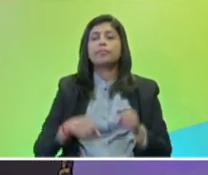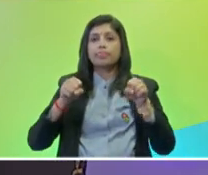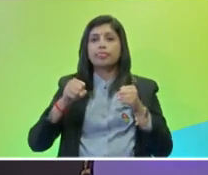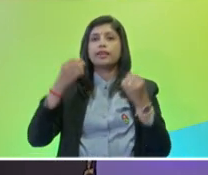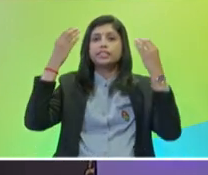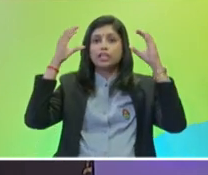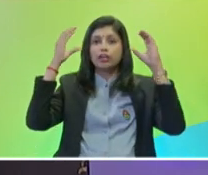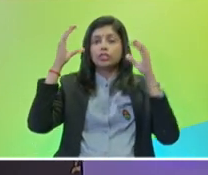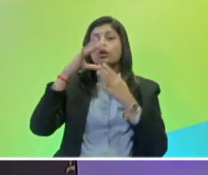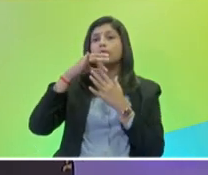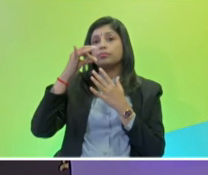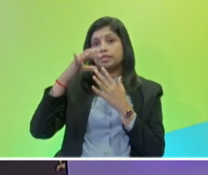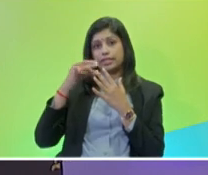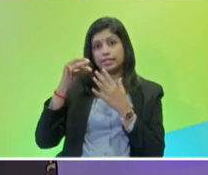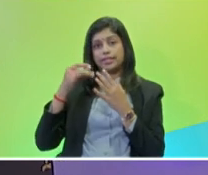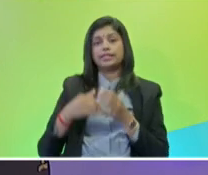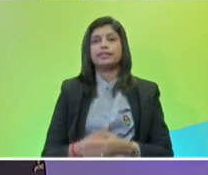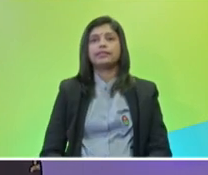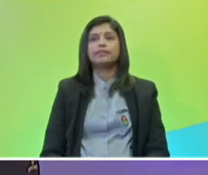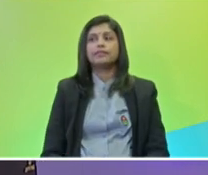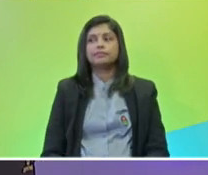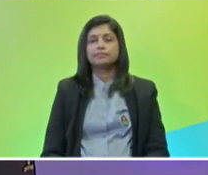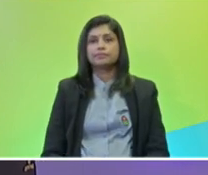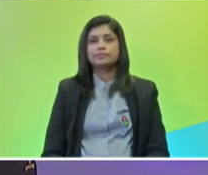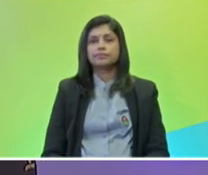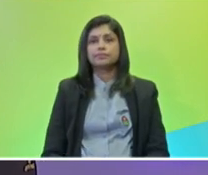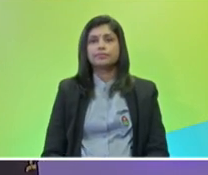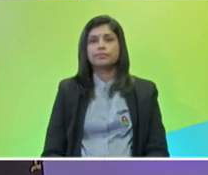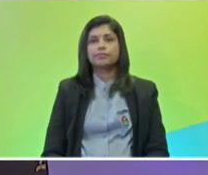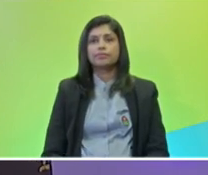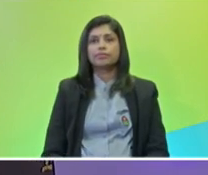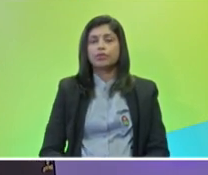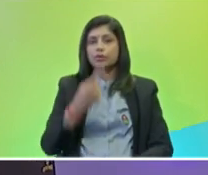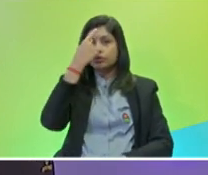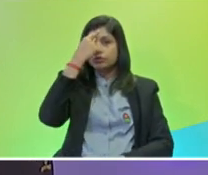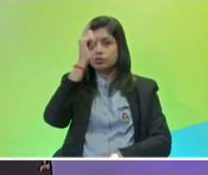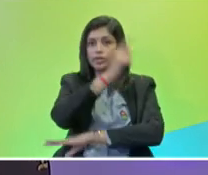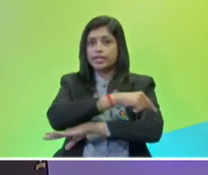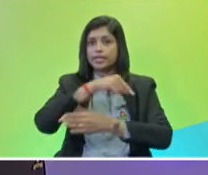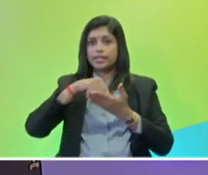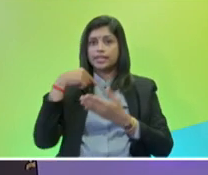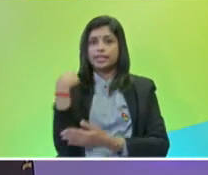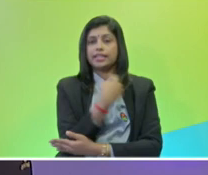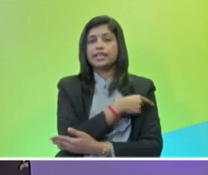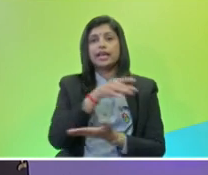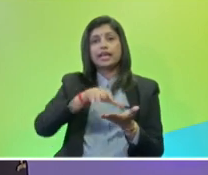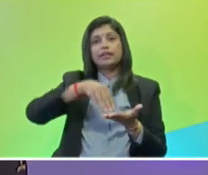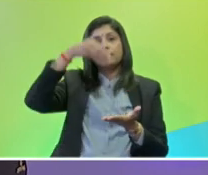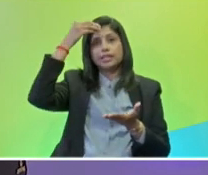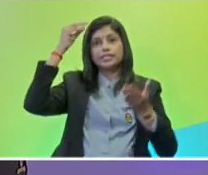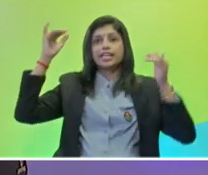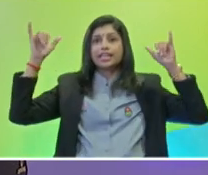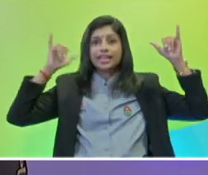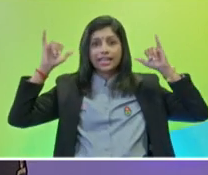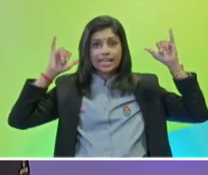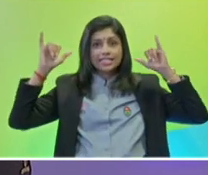kesenggangan jadi untuk activity pada kali ini saya akan memilih rekreasi dan kesenggangan Oke kita tengok dulu dalam